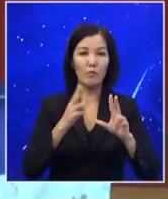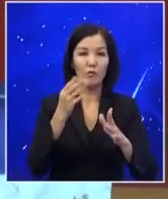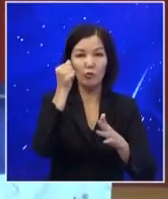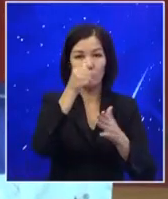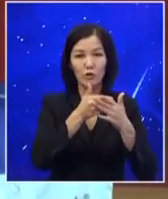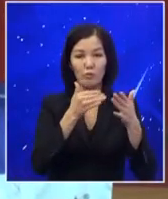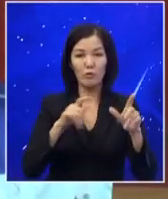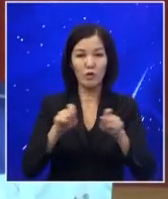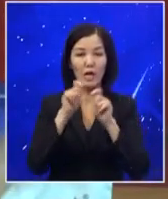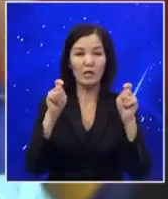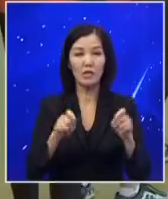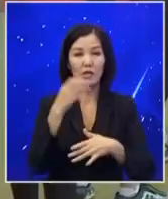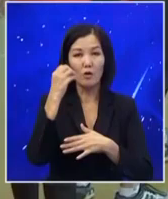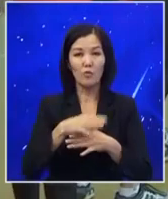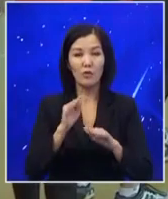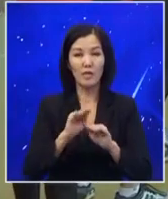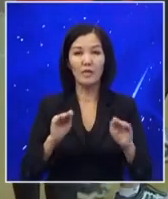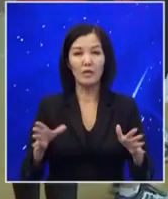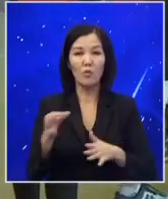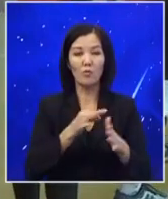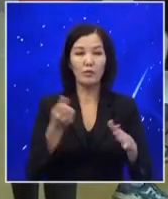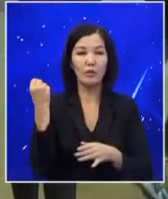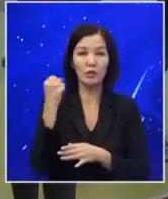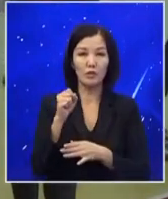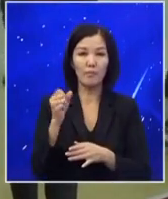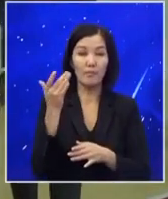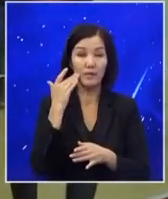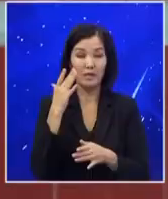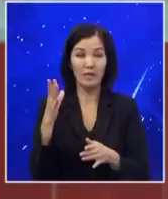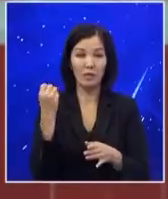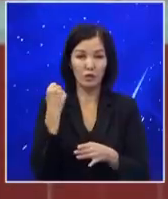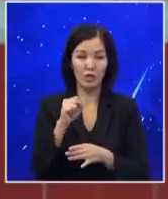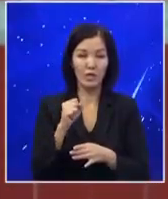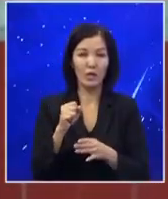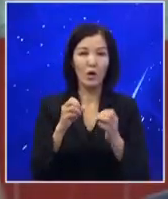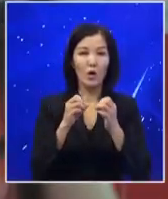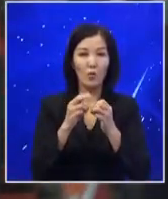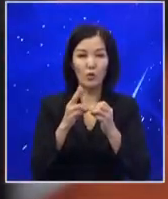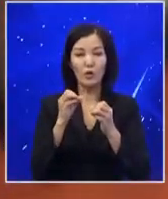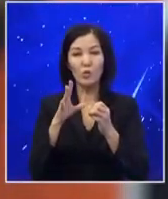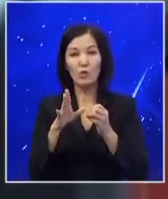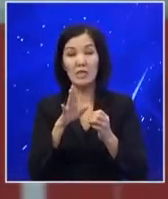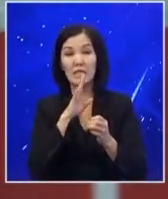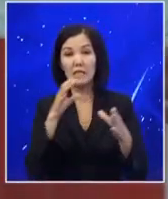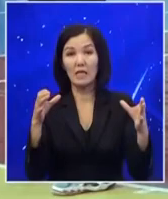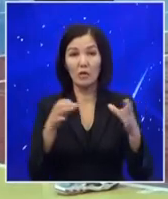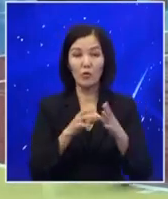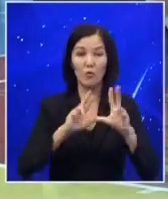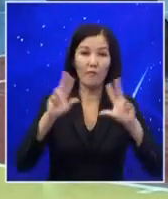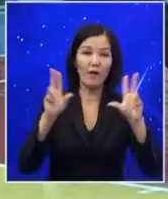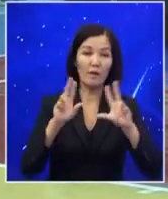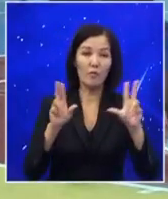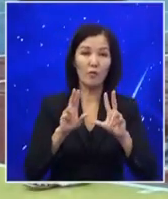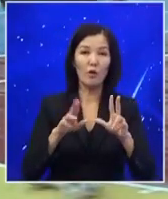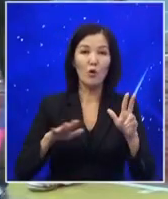ашылған. Содан бері орталықтың оқушылары облыста жүлделі орыннан түсіп көрген жоқ. Әсіресе 12-13 жастағы қыздардан жасақталған волейбол ұжымы